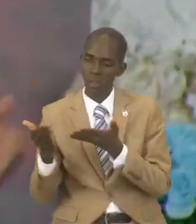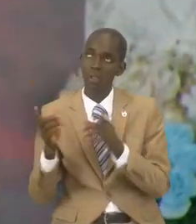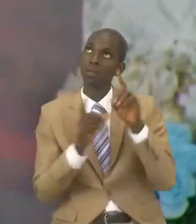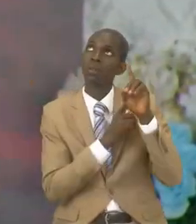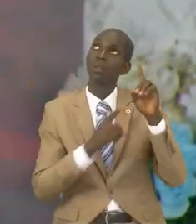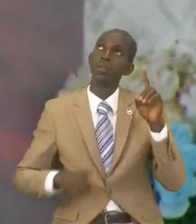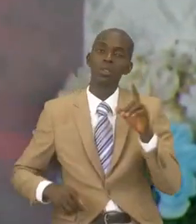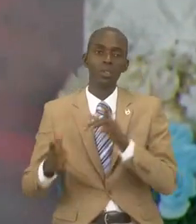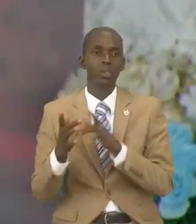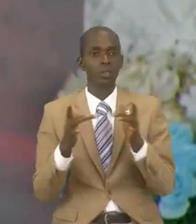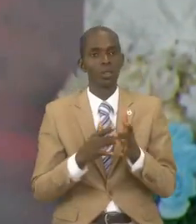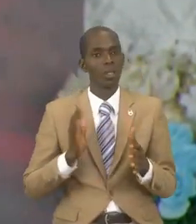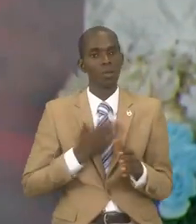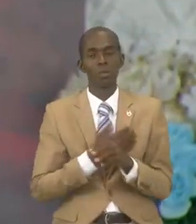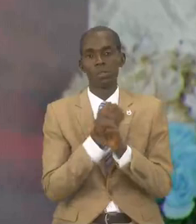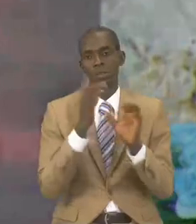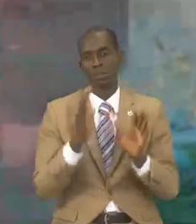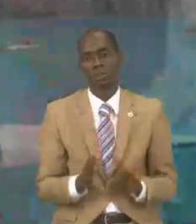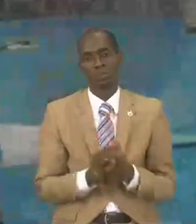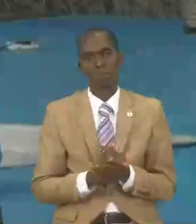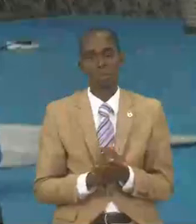le Seigneur Jésus-Christ, notre Sauveur.